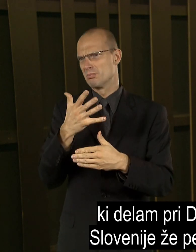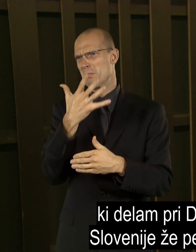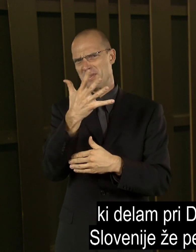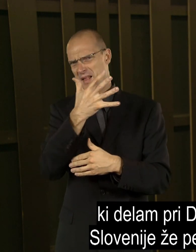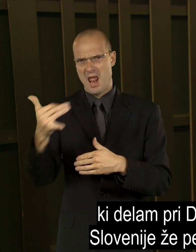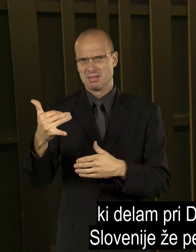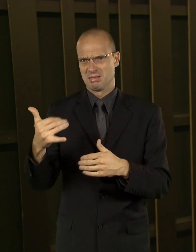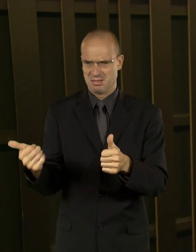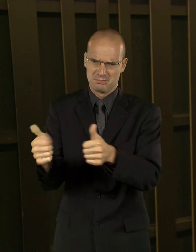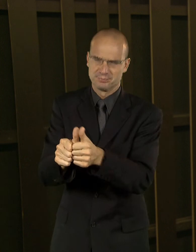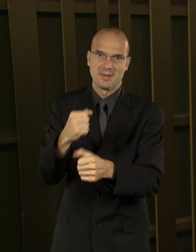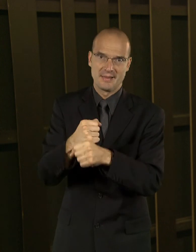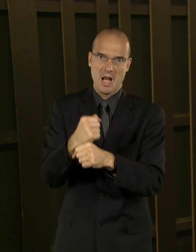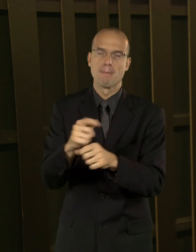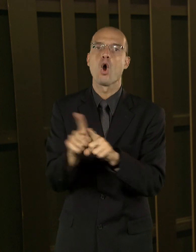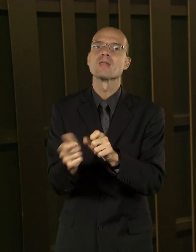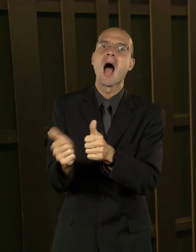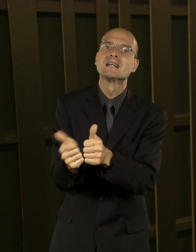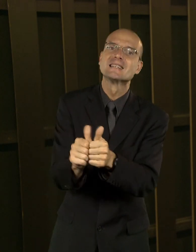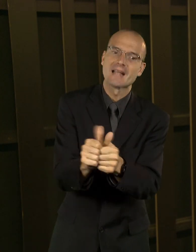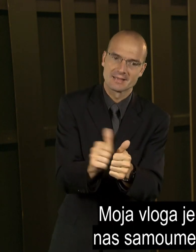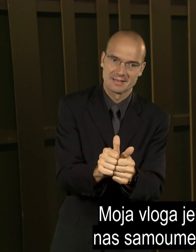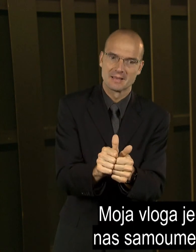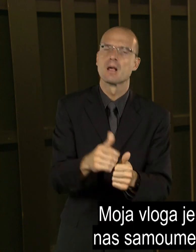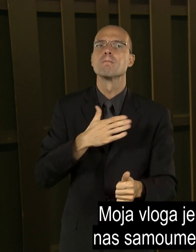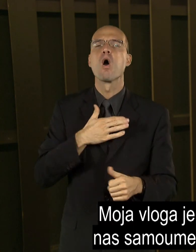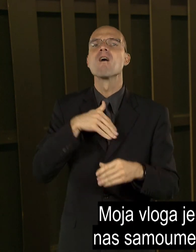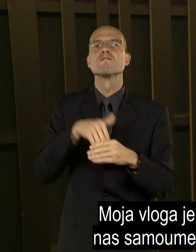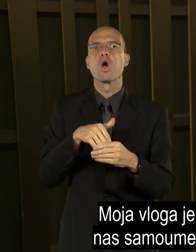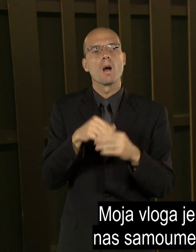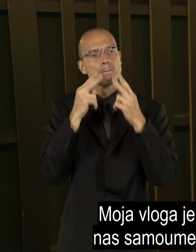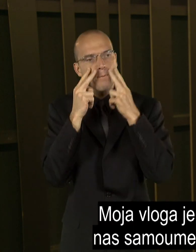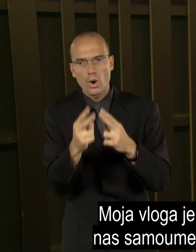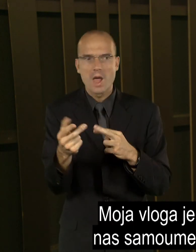vmesnim premorom, ampak ja, moja vloga je bila v bistvu